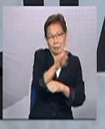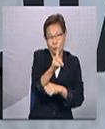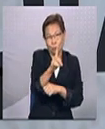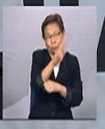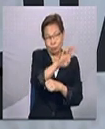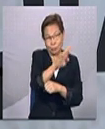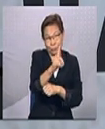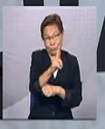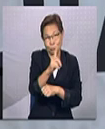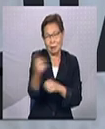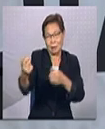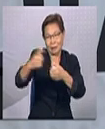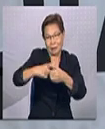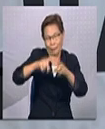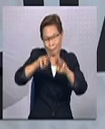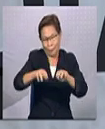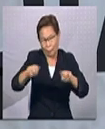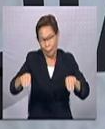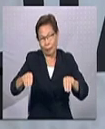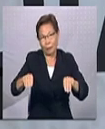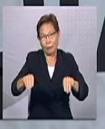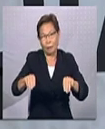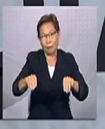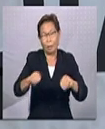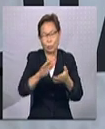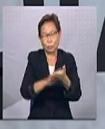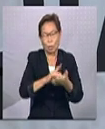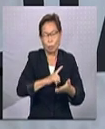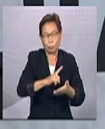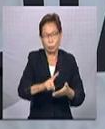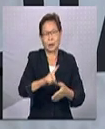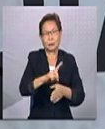kes berkaitan dengan pelajar Madrasah Tafiz di Selangor.